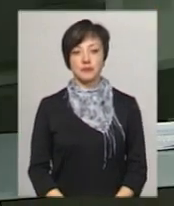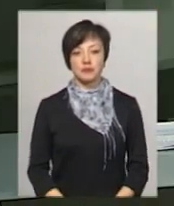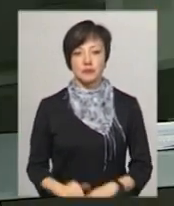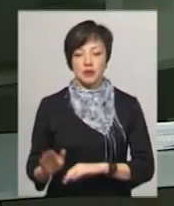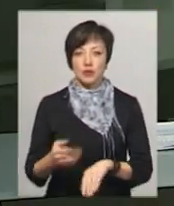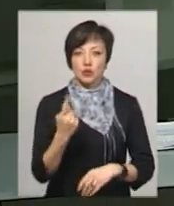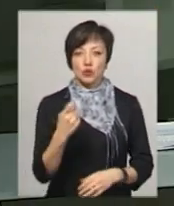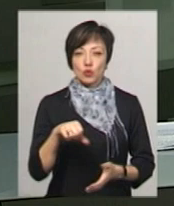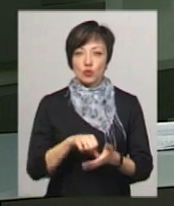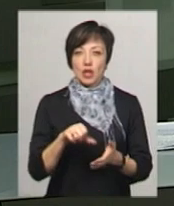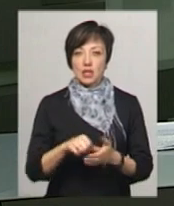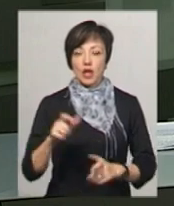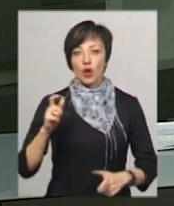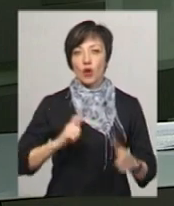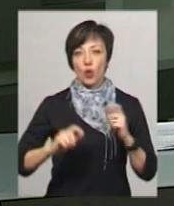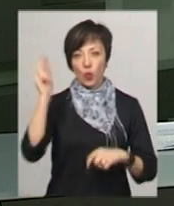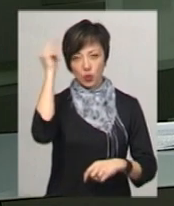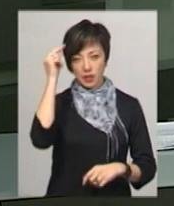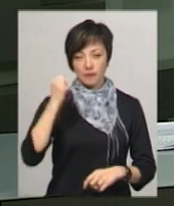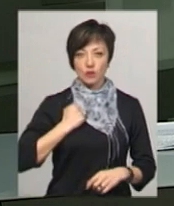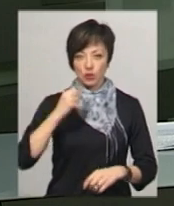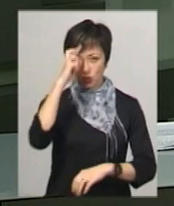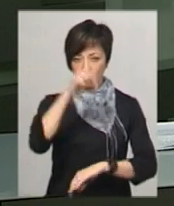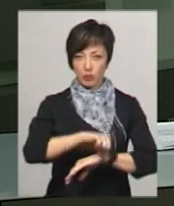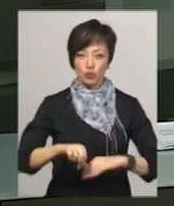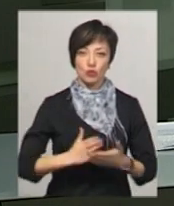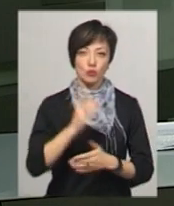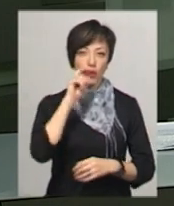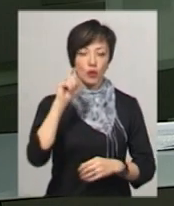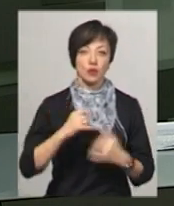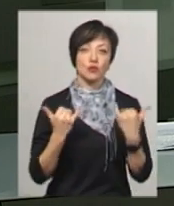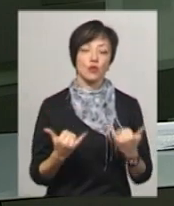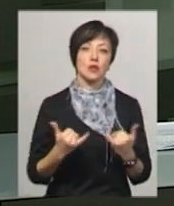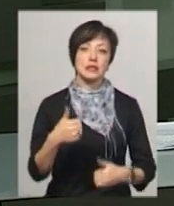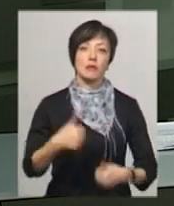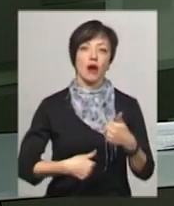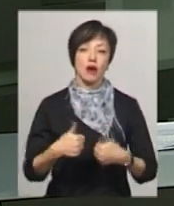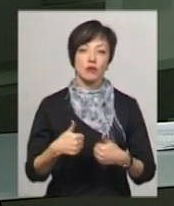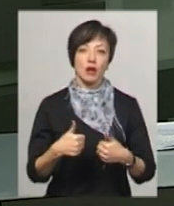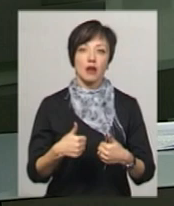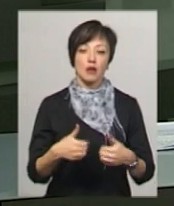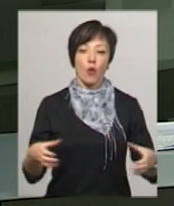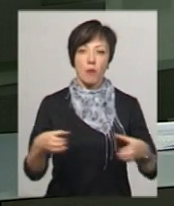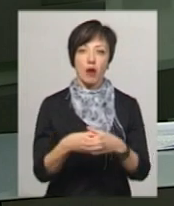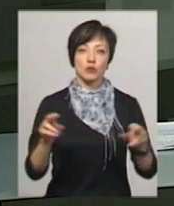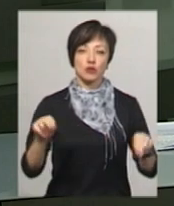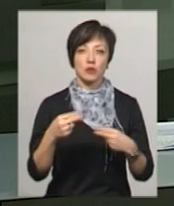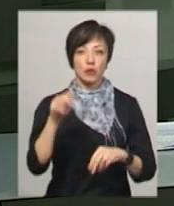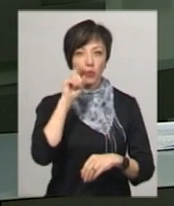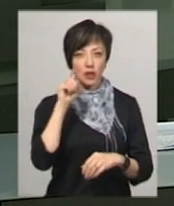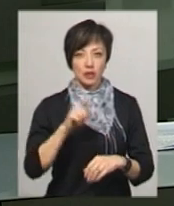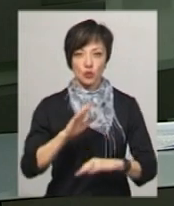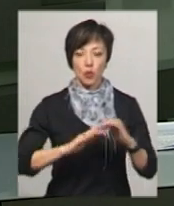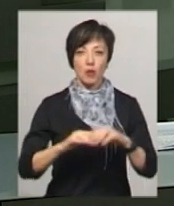100 учасників, курсантів та військових Державної прикордонної служби України сьогодні змагаються на відомчому командному чемпіонаті України